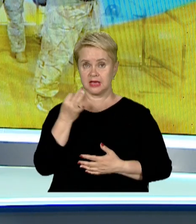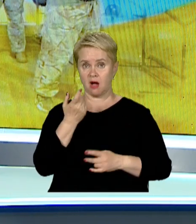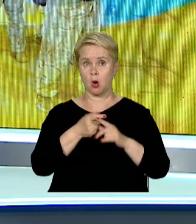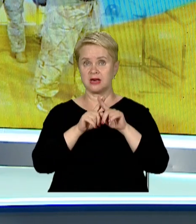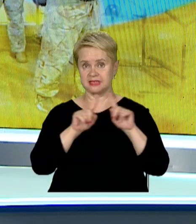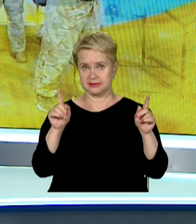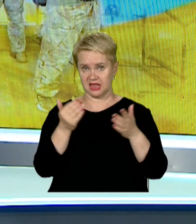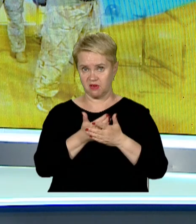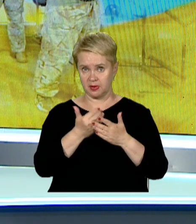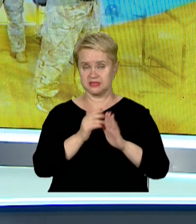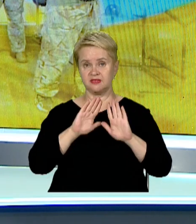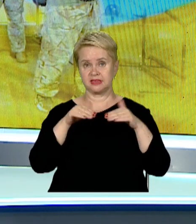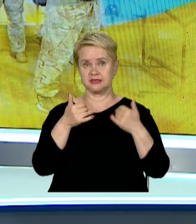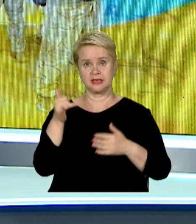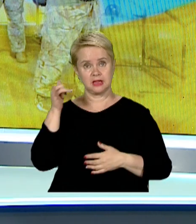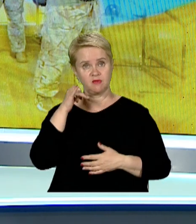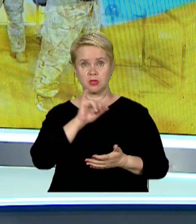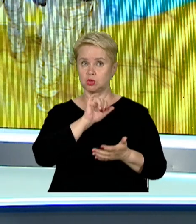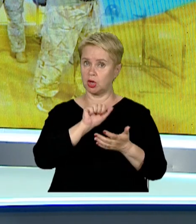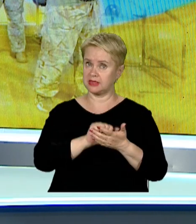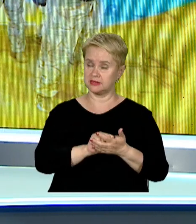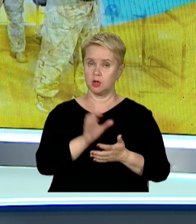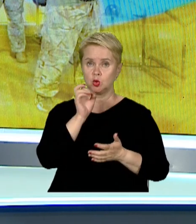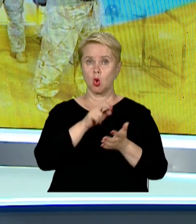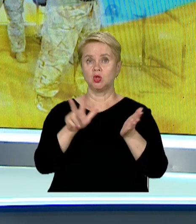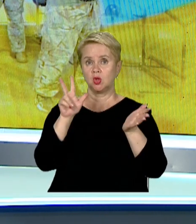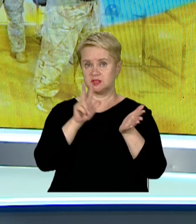цікава або ж резонансна інформація, звертайтесь на телефон нашої